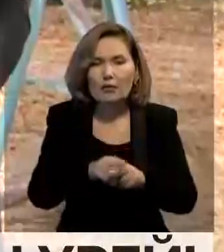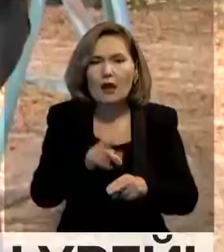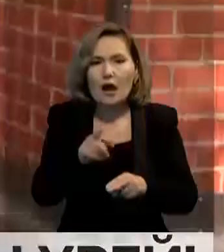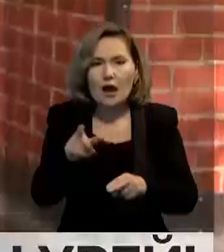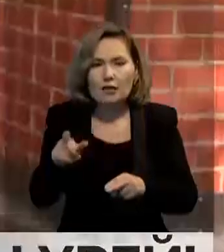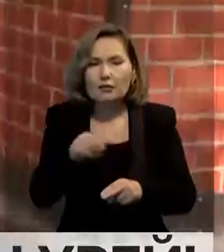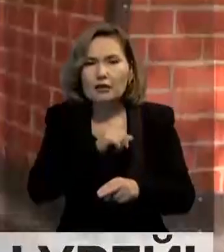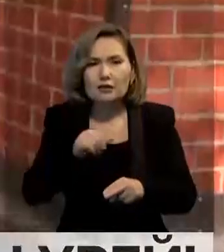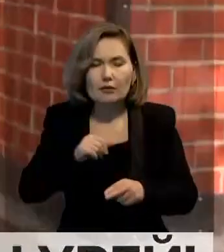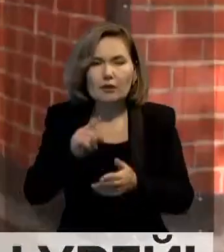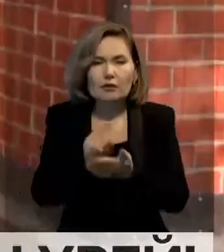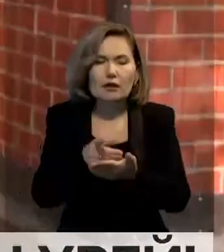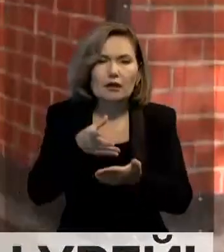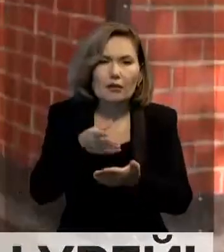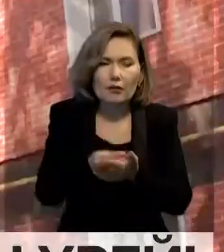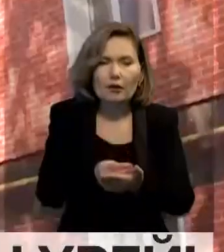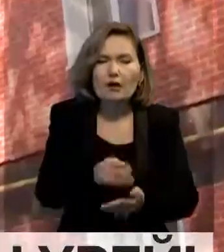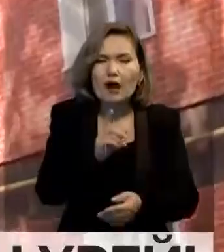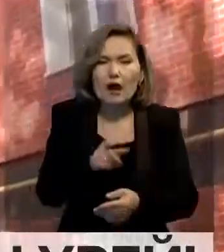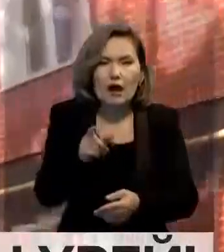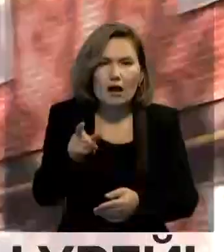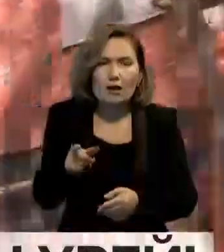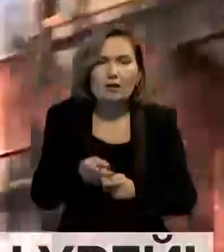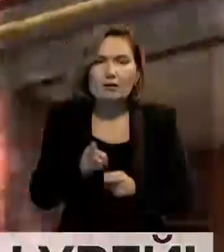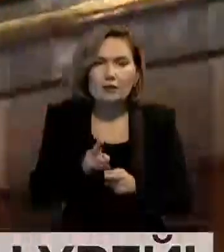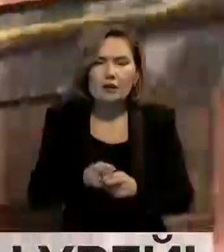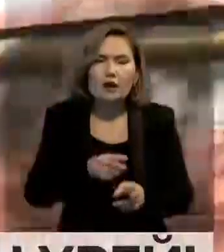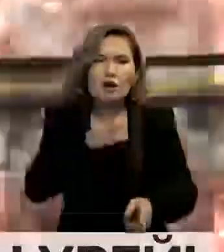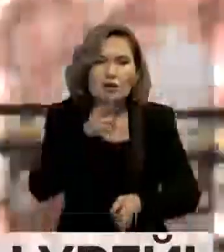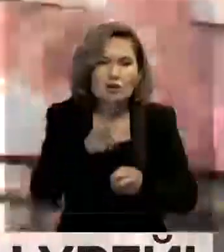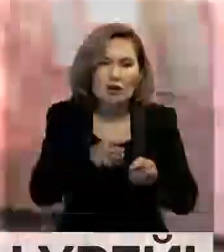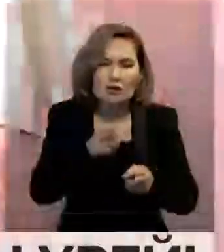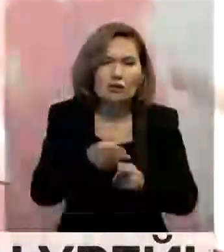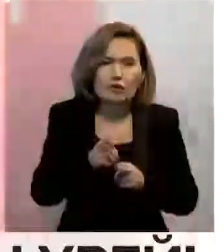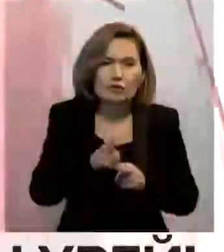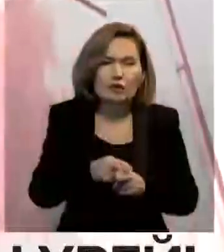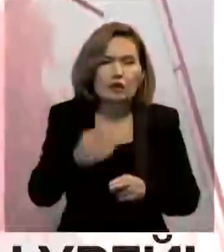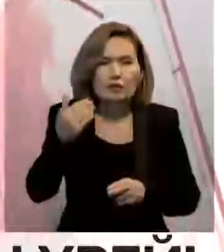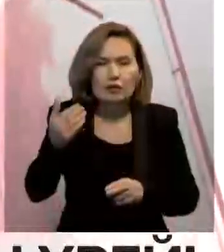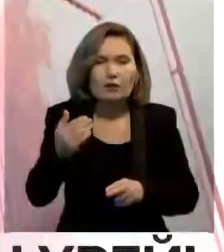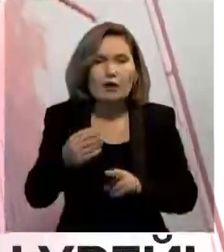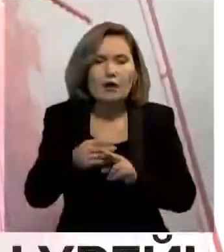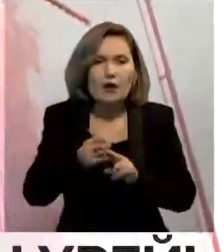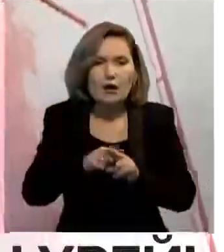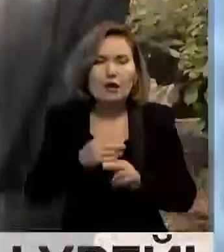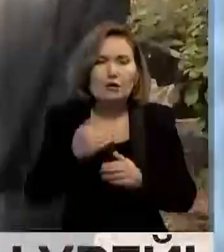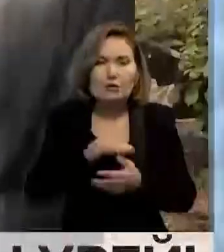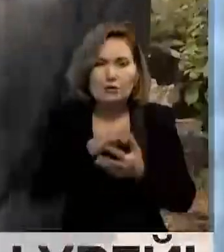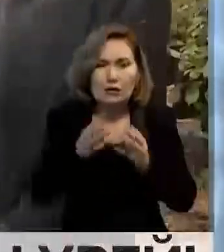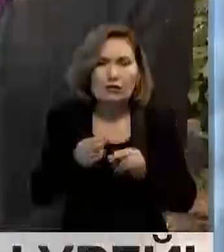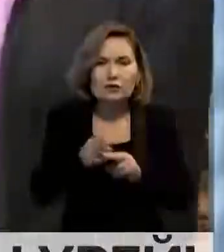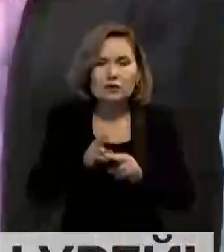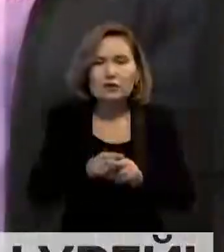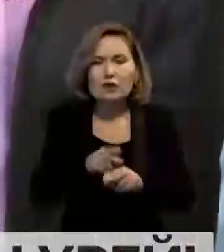есебінен қаралады. Қалай дегенмен шарасызбыз деп қол қусырған шенеуніктер апатты үйдің жағдайын жоғарыға жеткіземіз деп отыр.